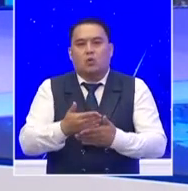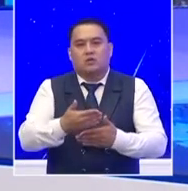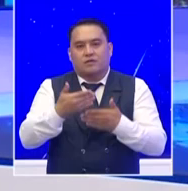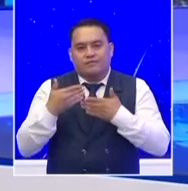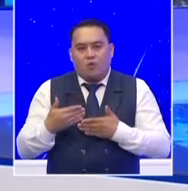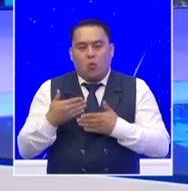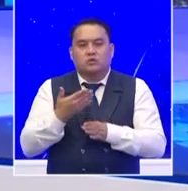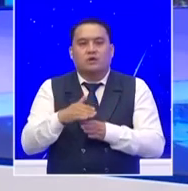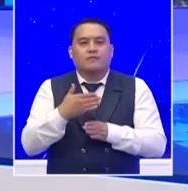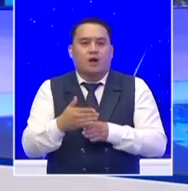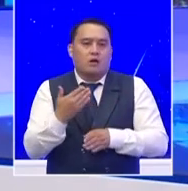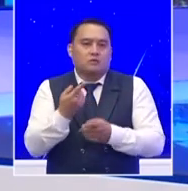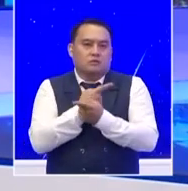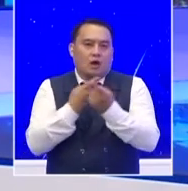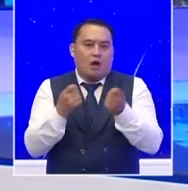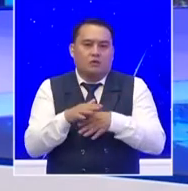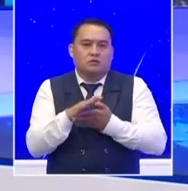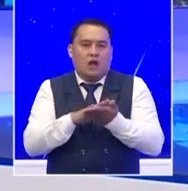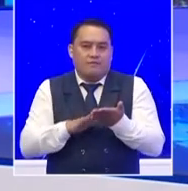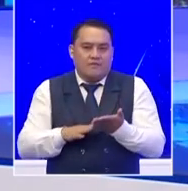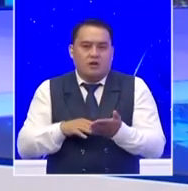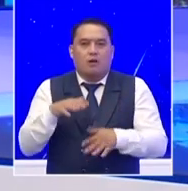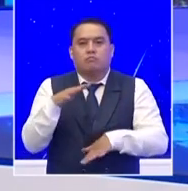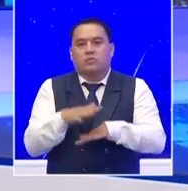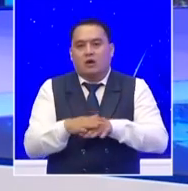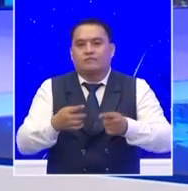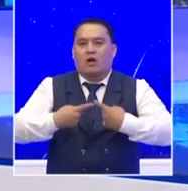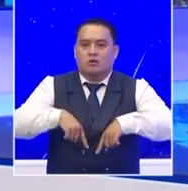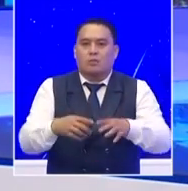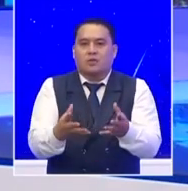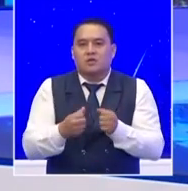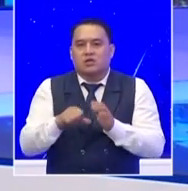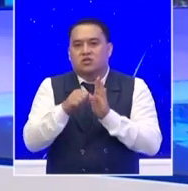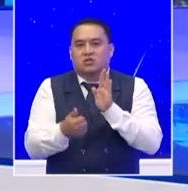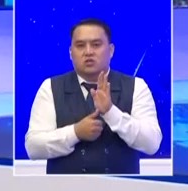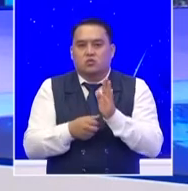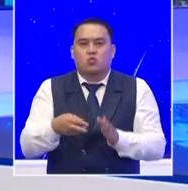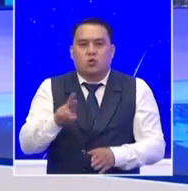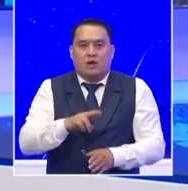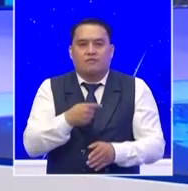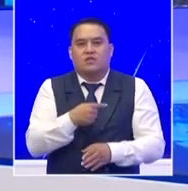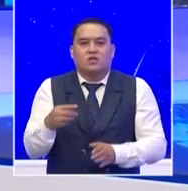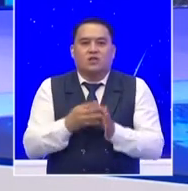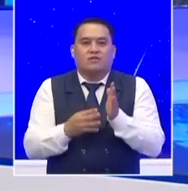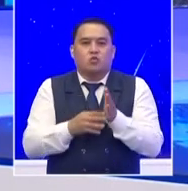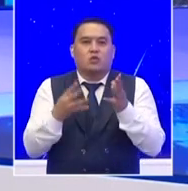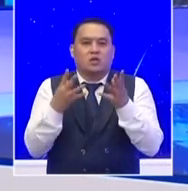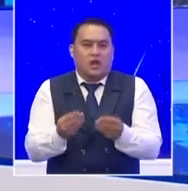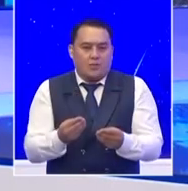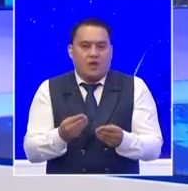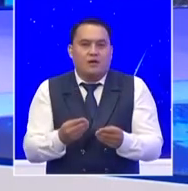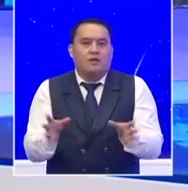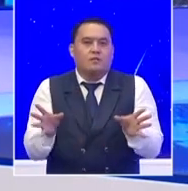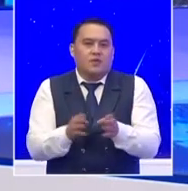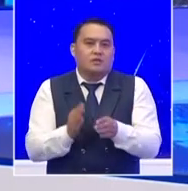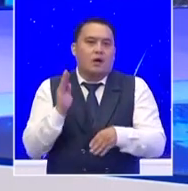кредитам. Заявки об этом банки и второго уровня и кредитной организации принимают уже 16 июня и в течение 90 дней. Вместе с